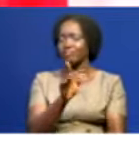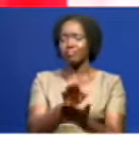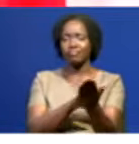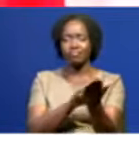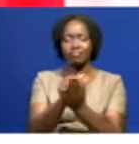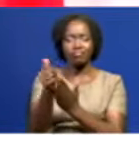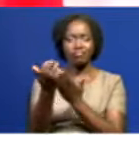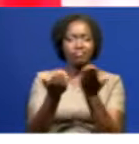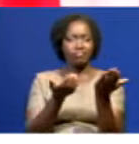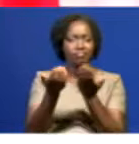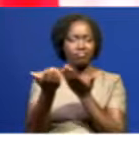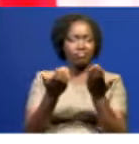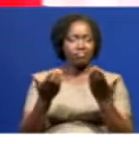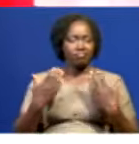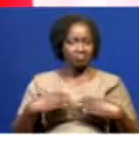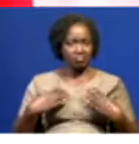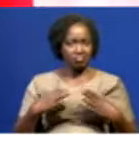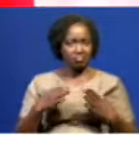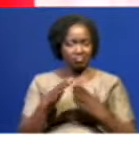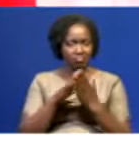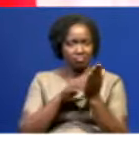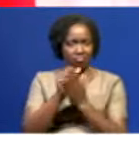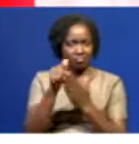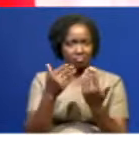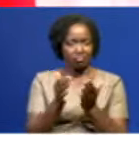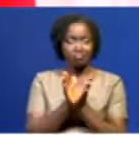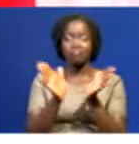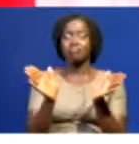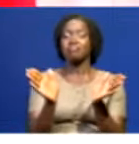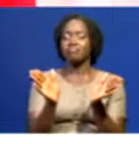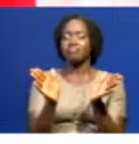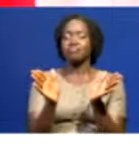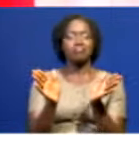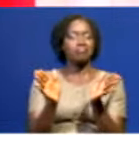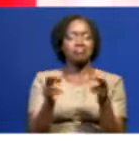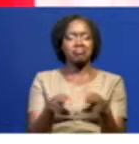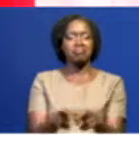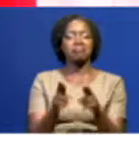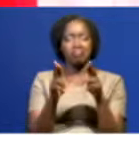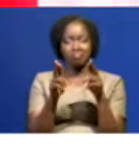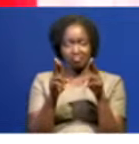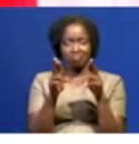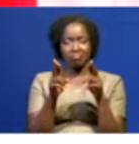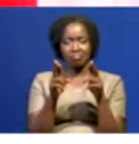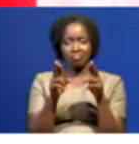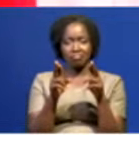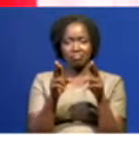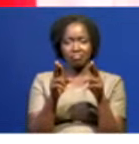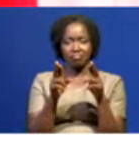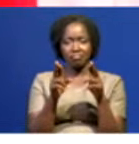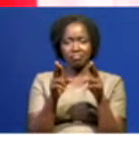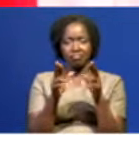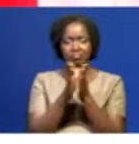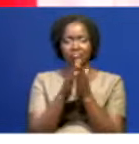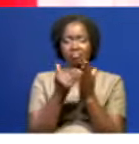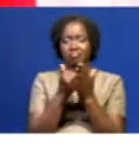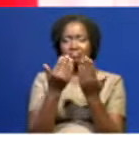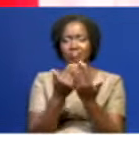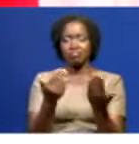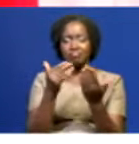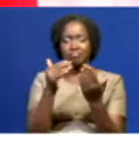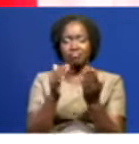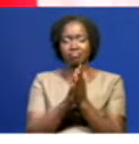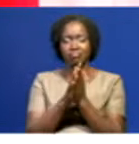ya wananchi, kuharibu mali ya umma, barabara na mali ingine ya